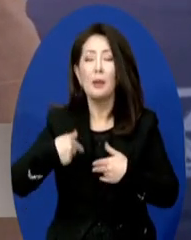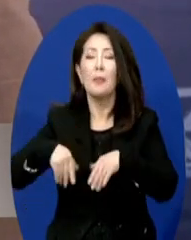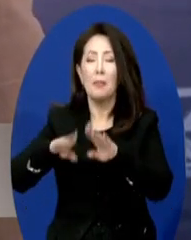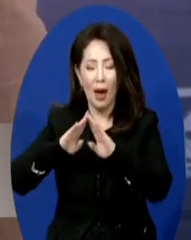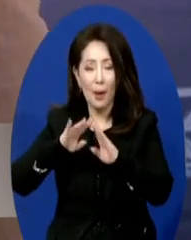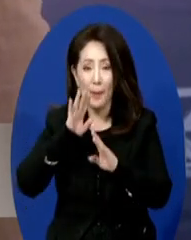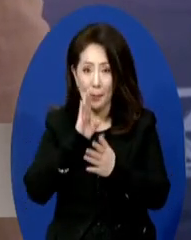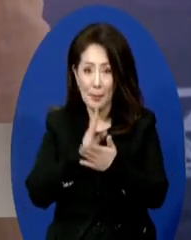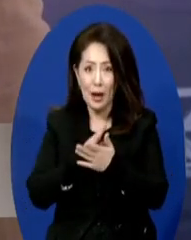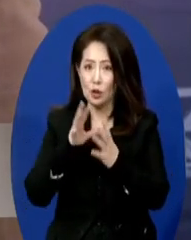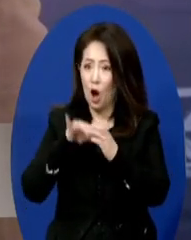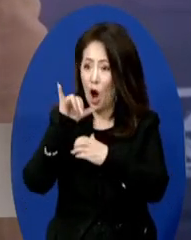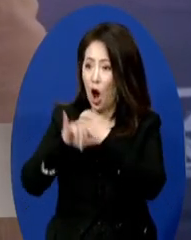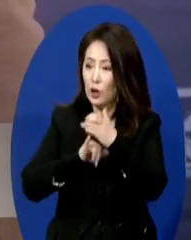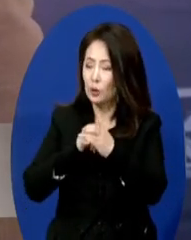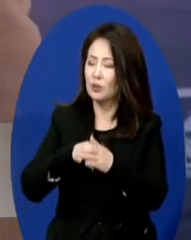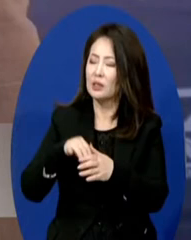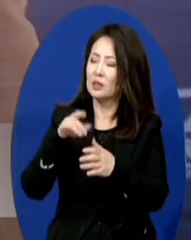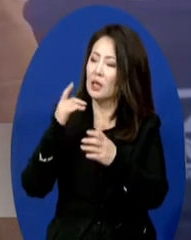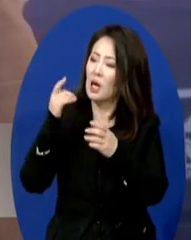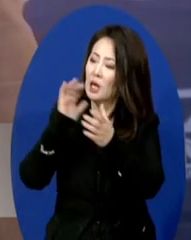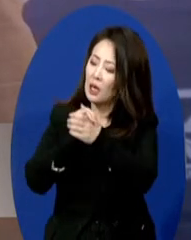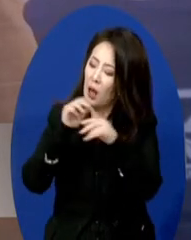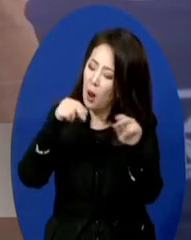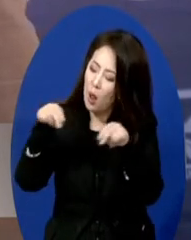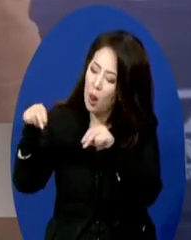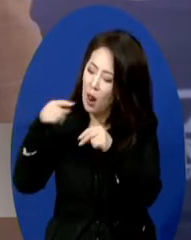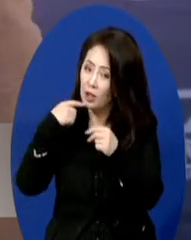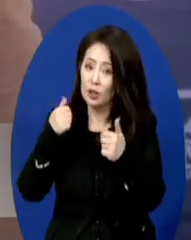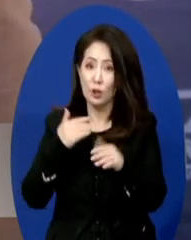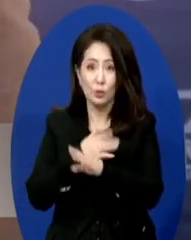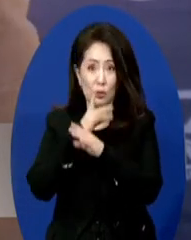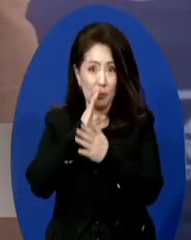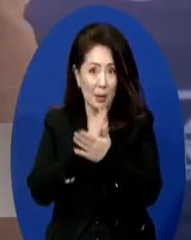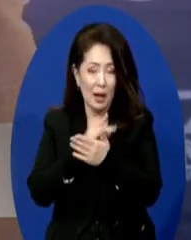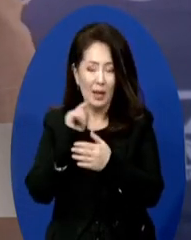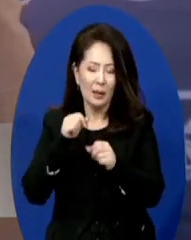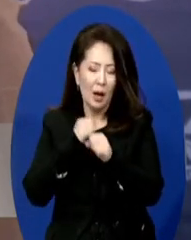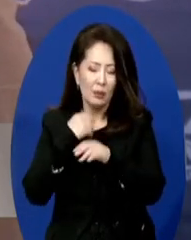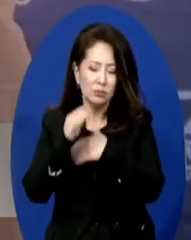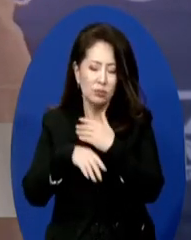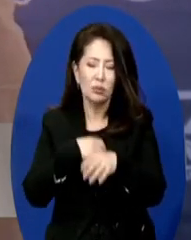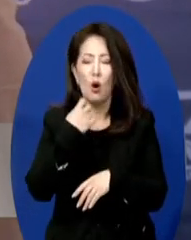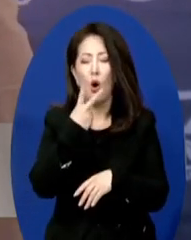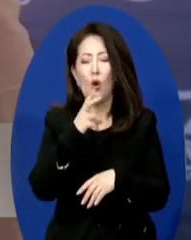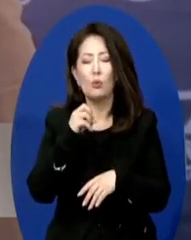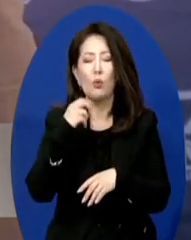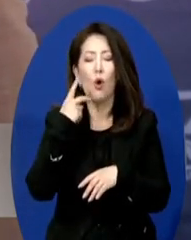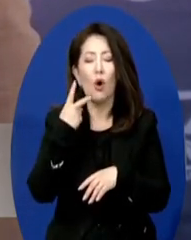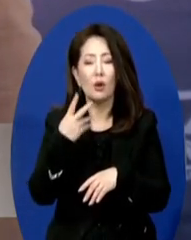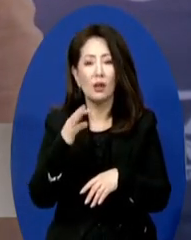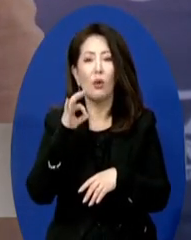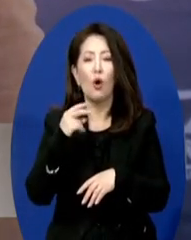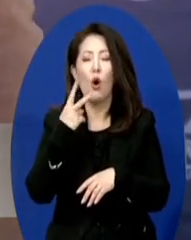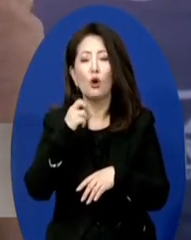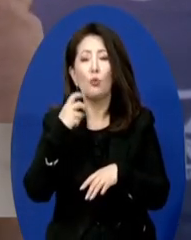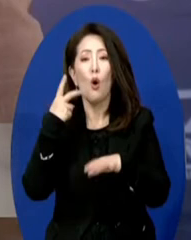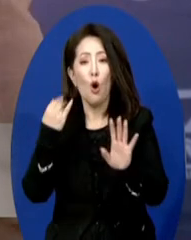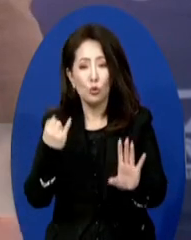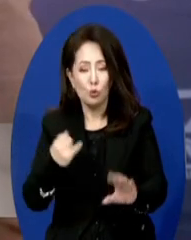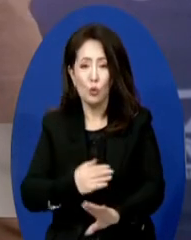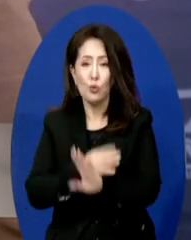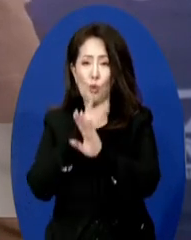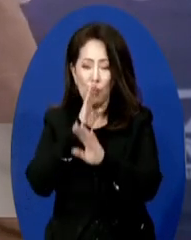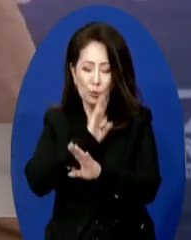За одоо олон улсын EPC нөхцөлтэй гэрээнд дуусчихна. За ингээд энэ ажил маань бол нэг 25-6 онд бол ашиглалтанд орохоор бол эрчимтэй